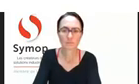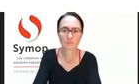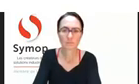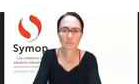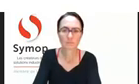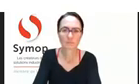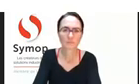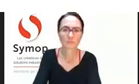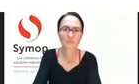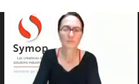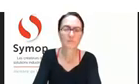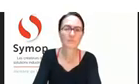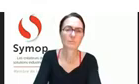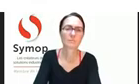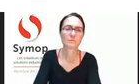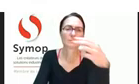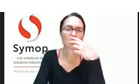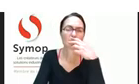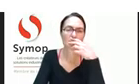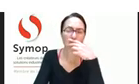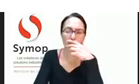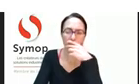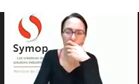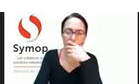Donc voilà un peu, c'est les deux aspects